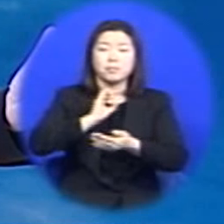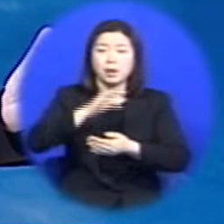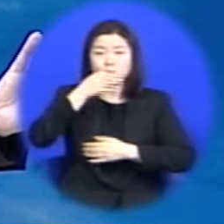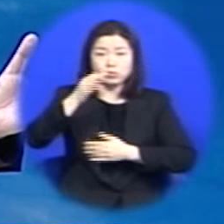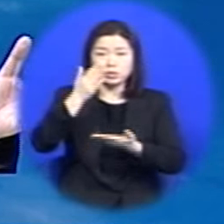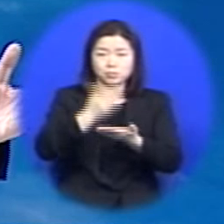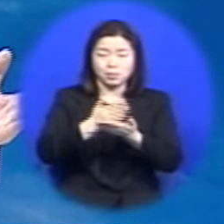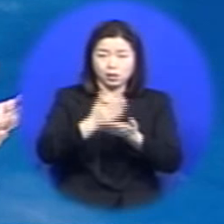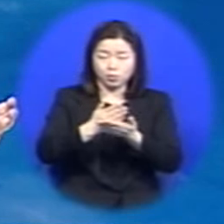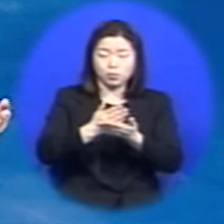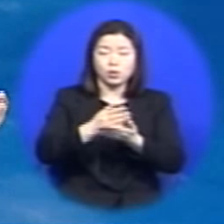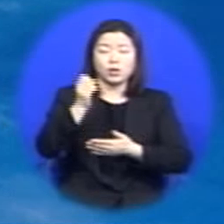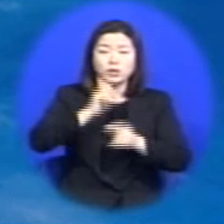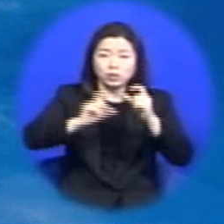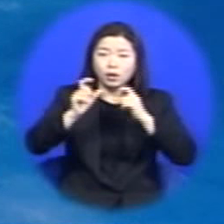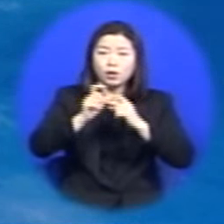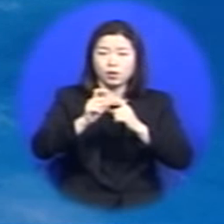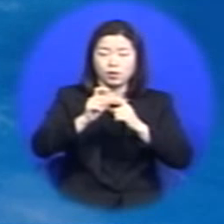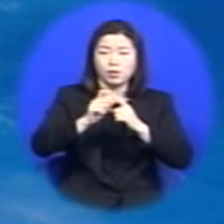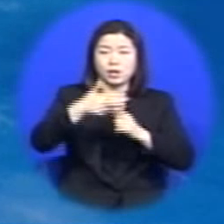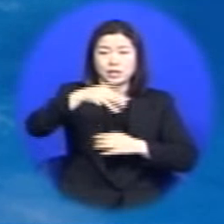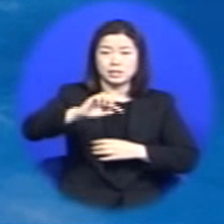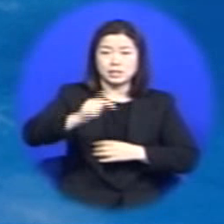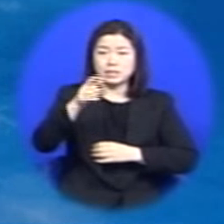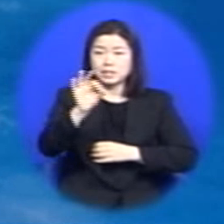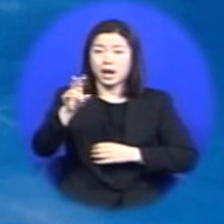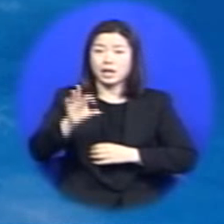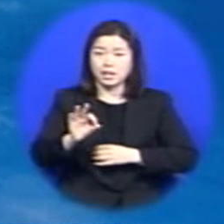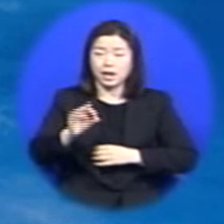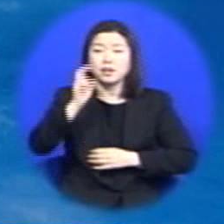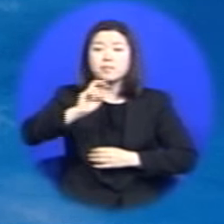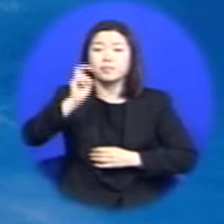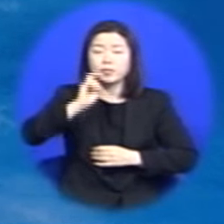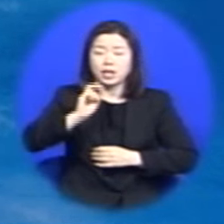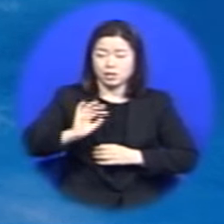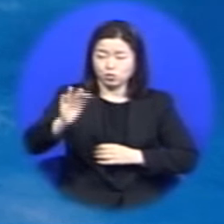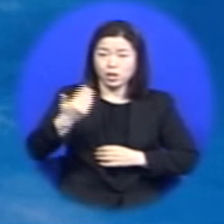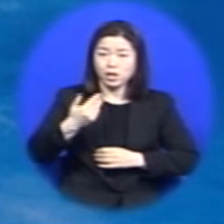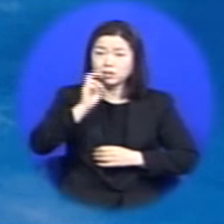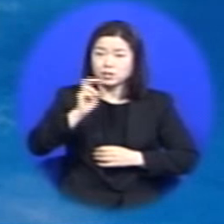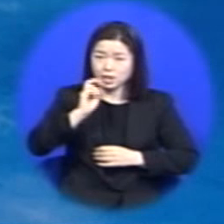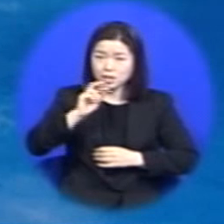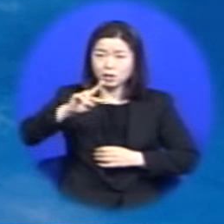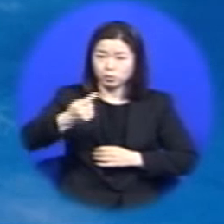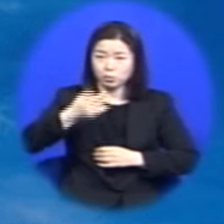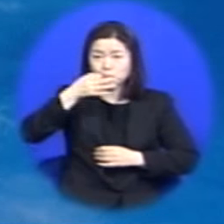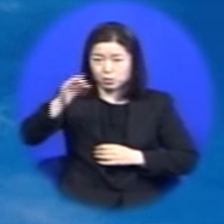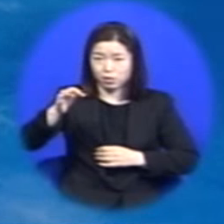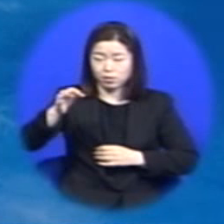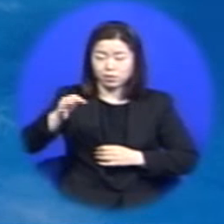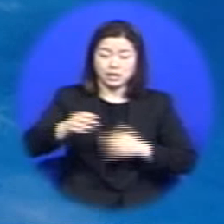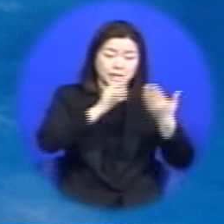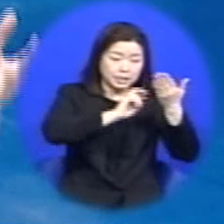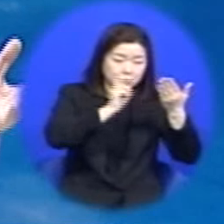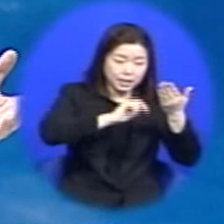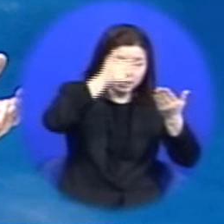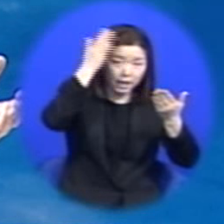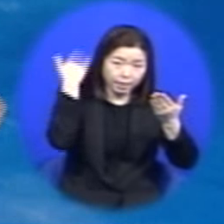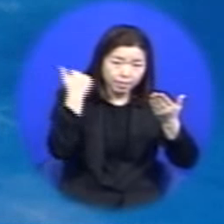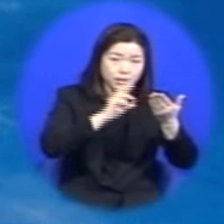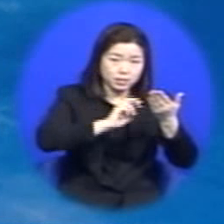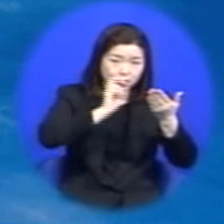부릅시다. 이 문제 때문에 교회 안에 갈등이 생겼어요. 찬송가만 부르자, 찬양곡도